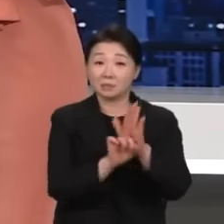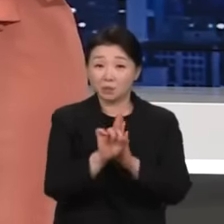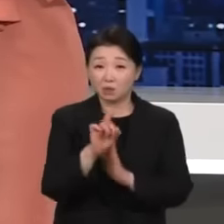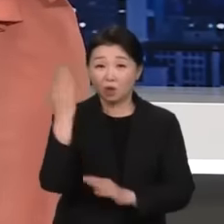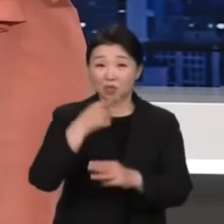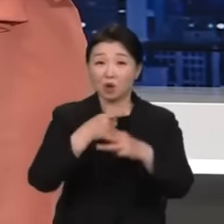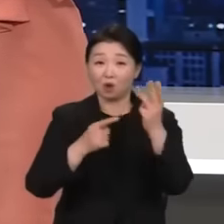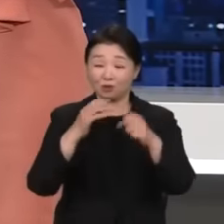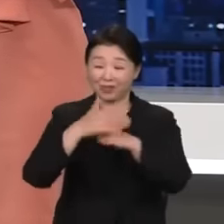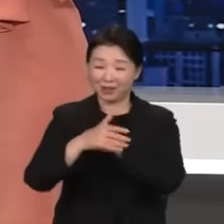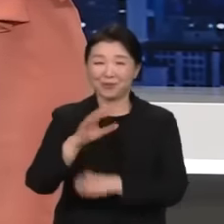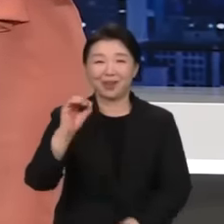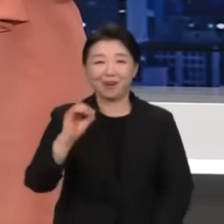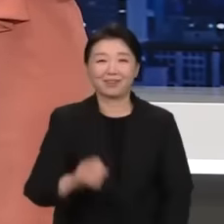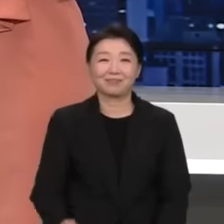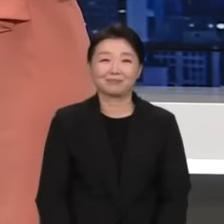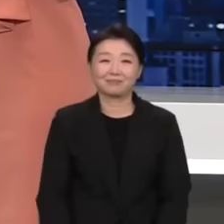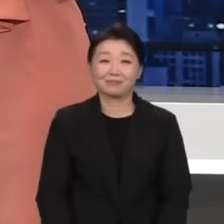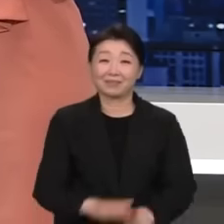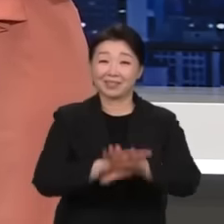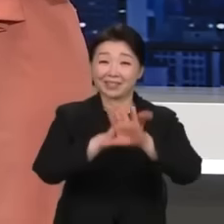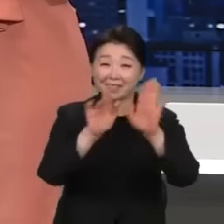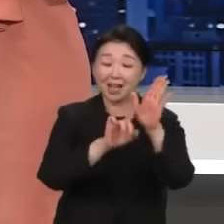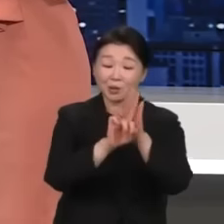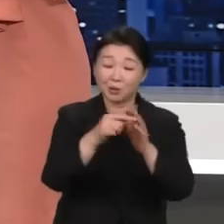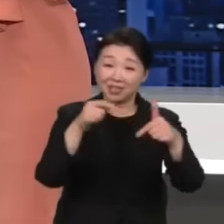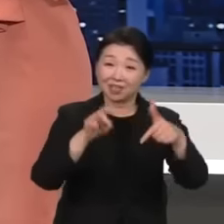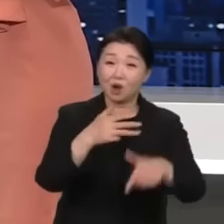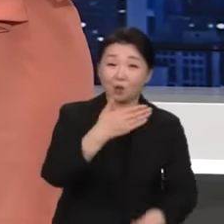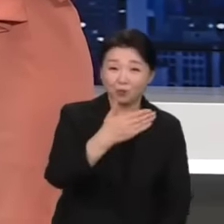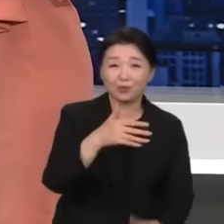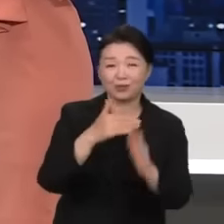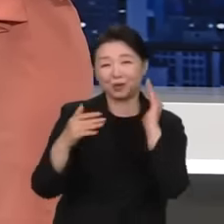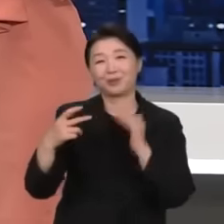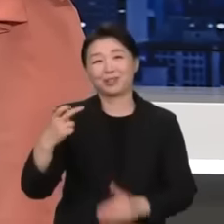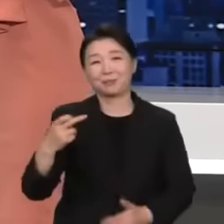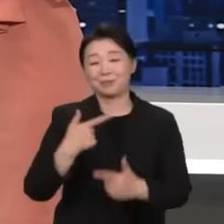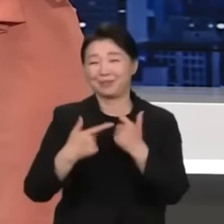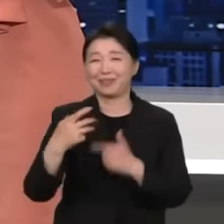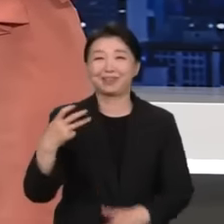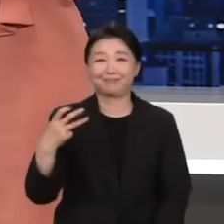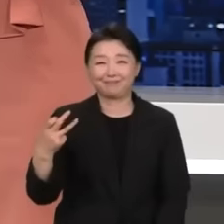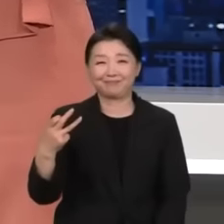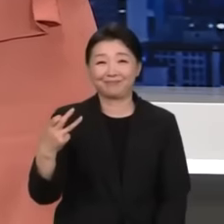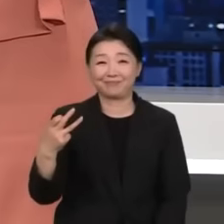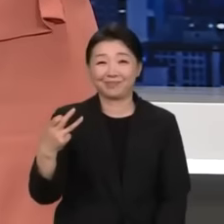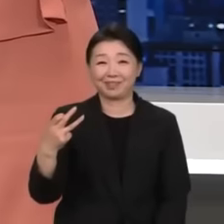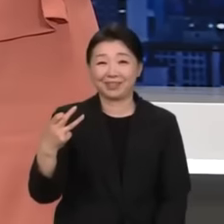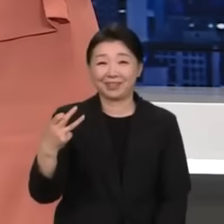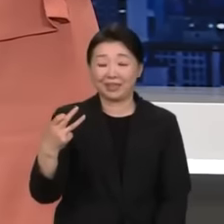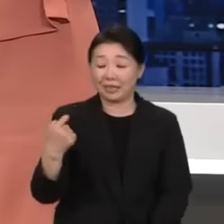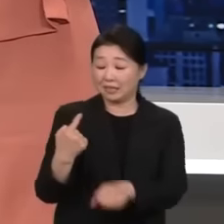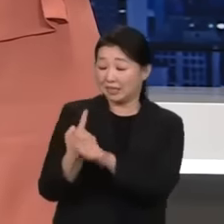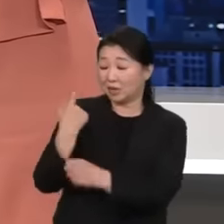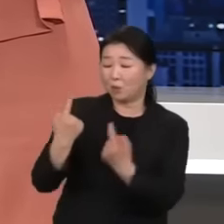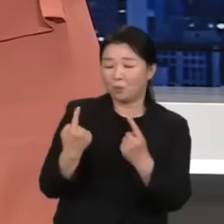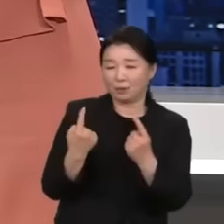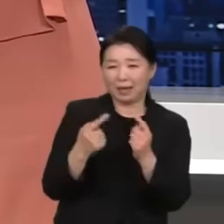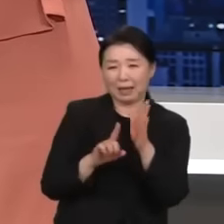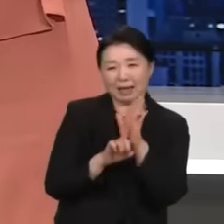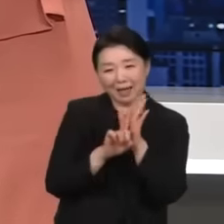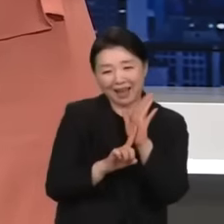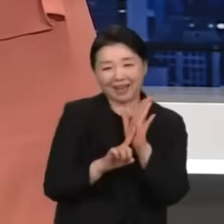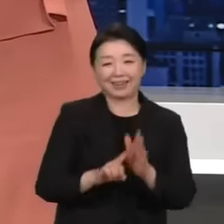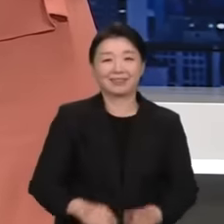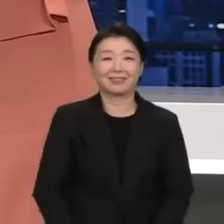대구가 0도로 출발하겠고요. 낮 기온은 인천 9도, 전주 12도, 부산 13도로 종일 예년보다 낮은 기온을